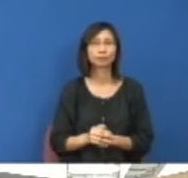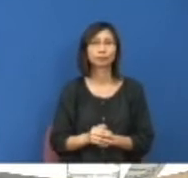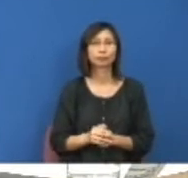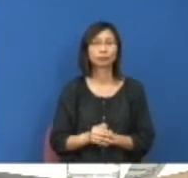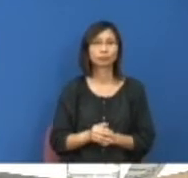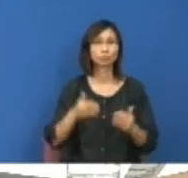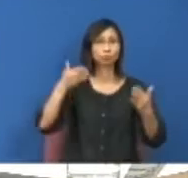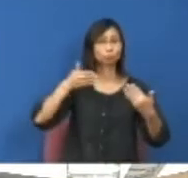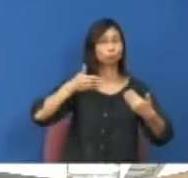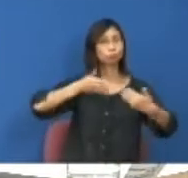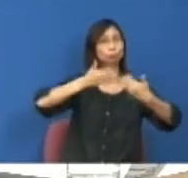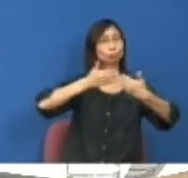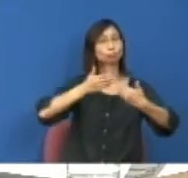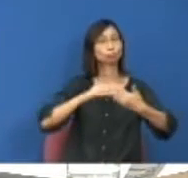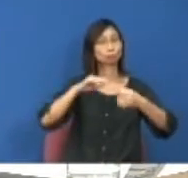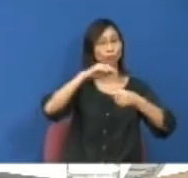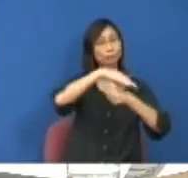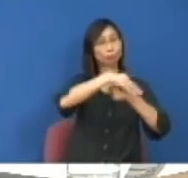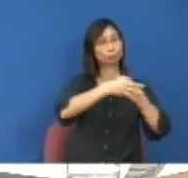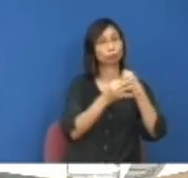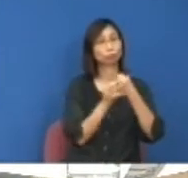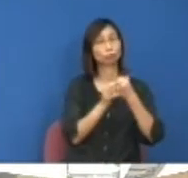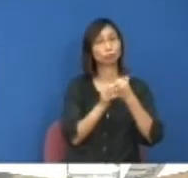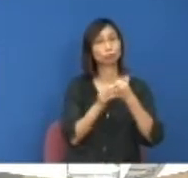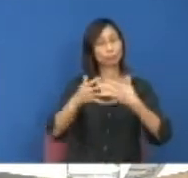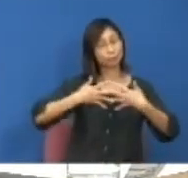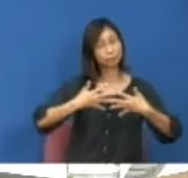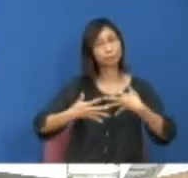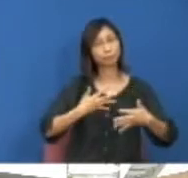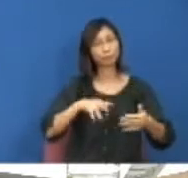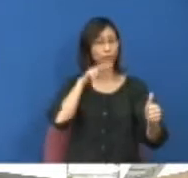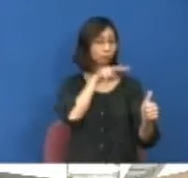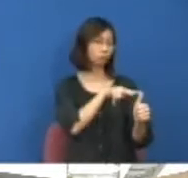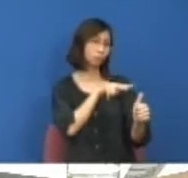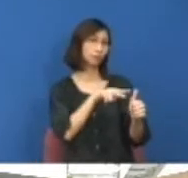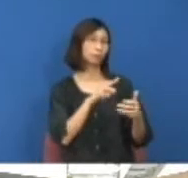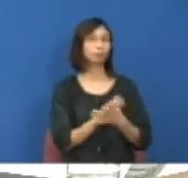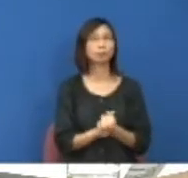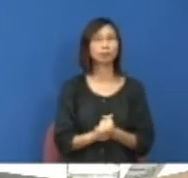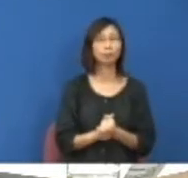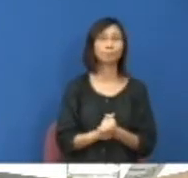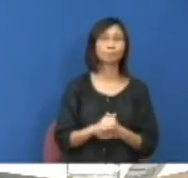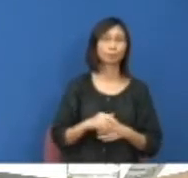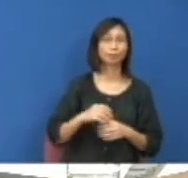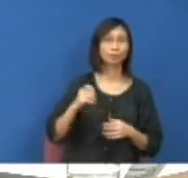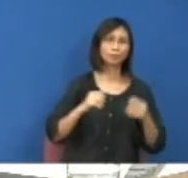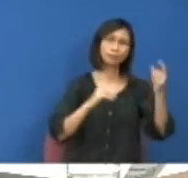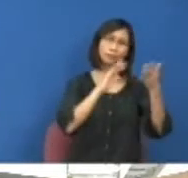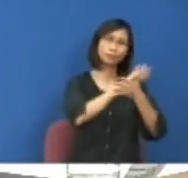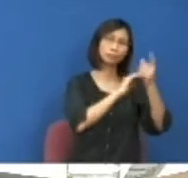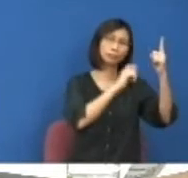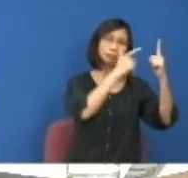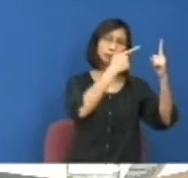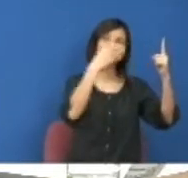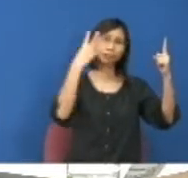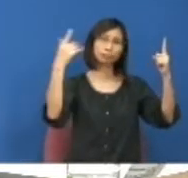對於國務嘅管理啊，或者對於新政權嘅操作。咁自然1848年昙花宴咁就俾人打咗落去啦。打落去之後，咁